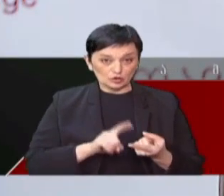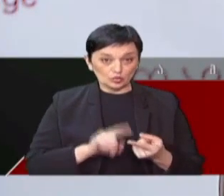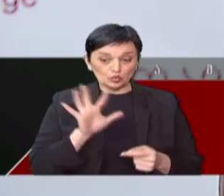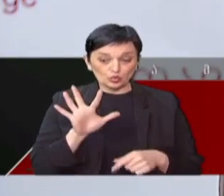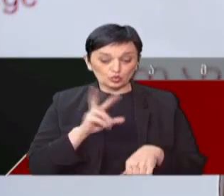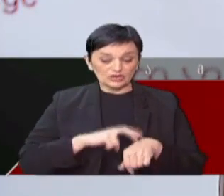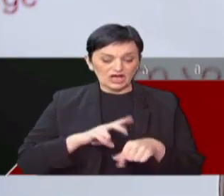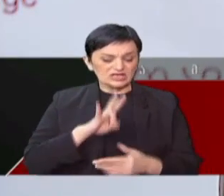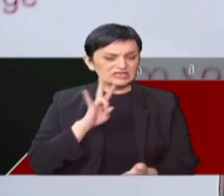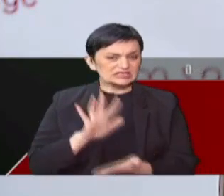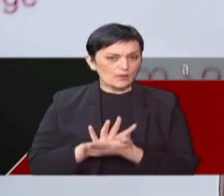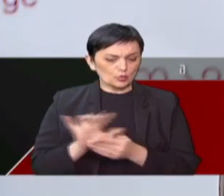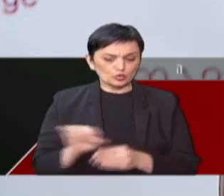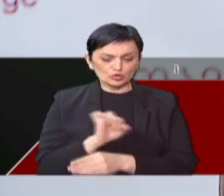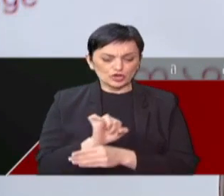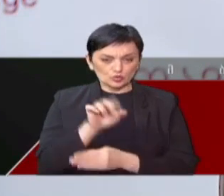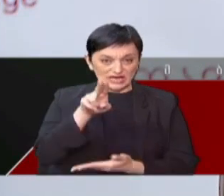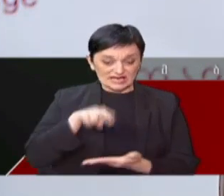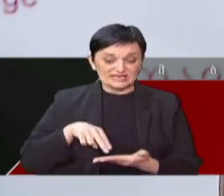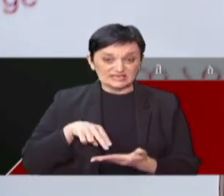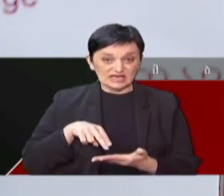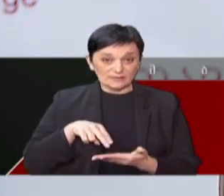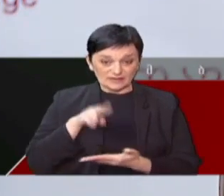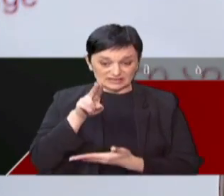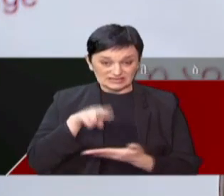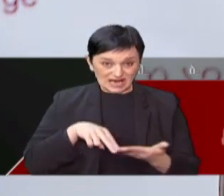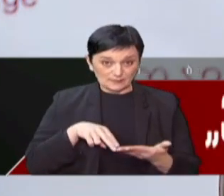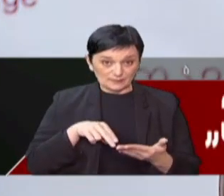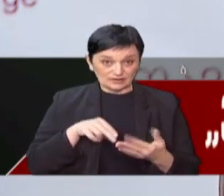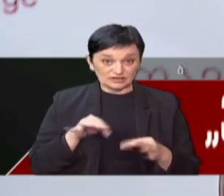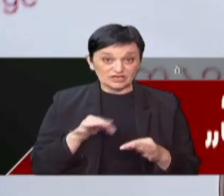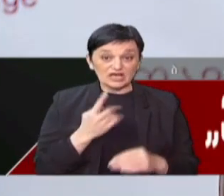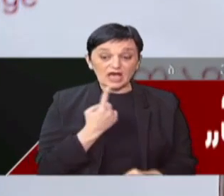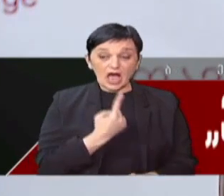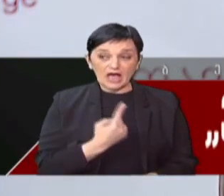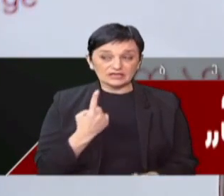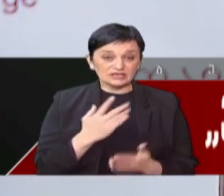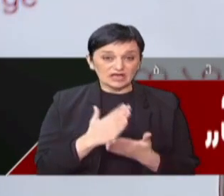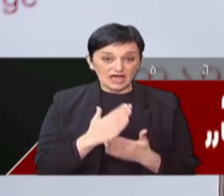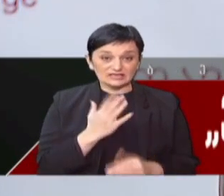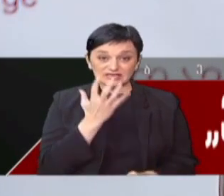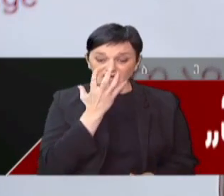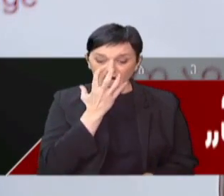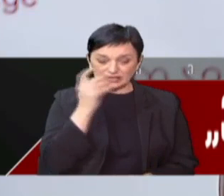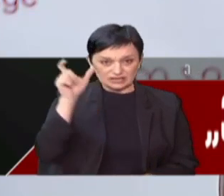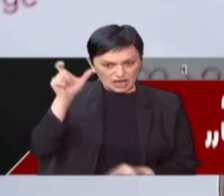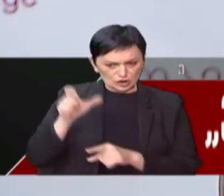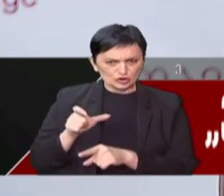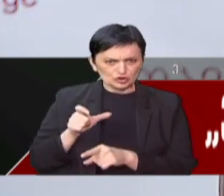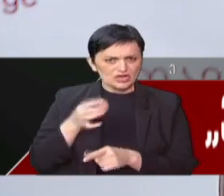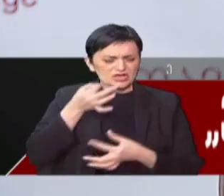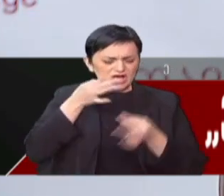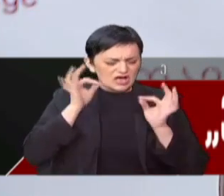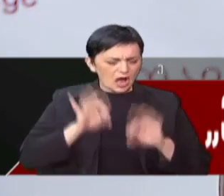ექიმს სამუდამოდ შეუჩერდა ლიცენზია, სერტიფიკატი. ამათგან ერთ-ერთი არის ანესთეზიოლოგი, რომელიც არის საკმაოდ